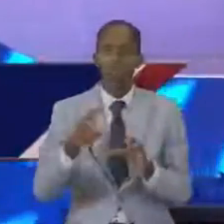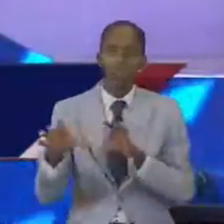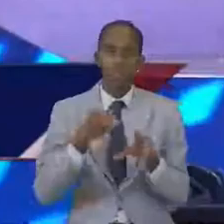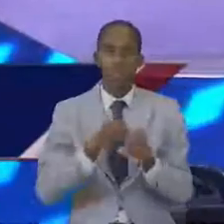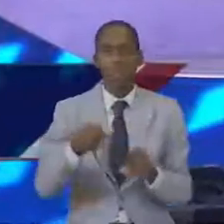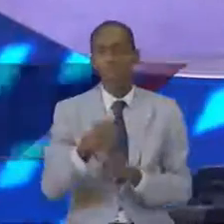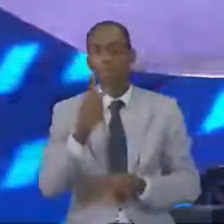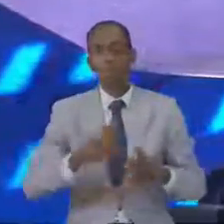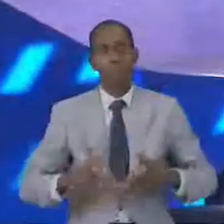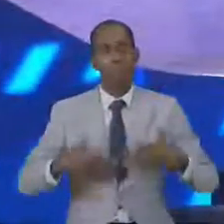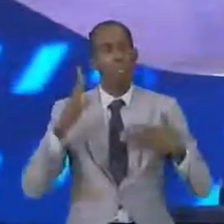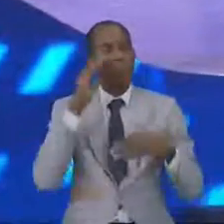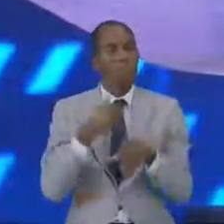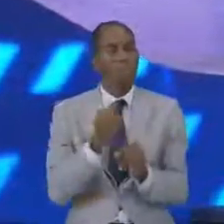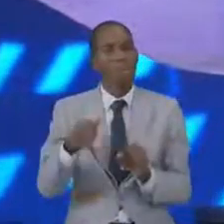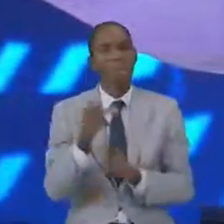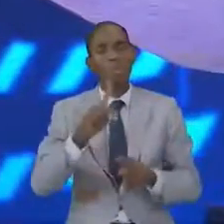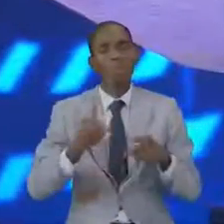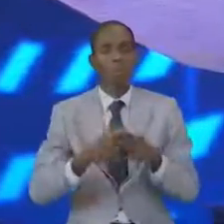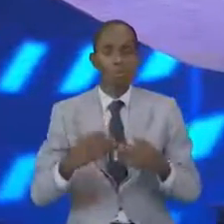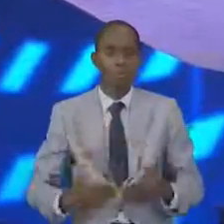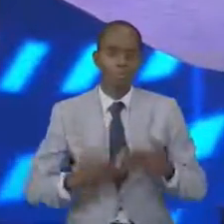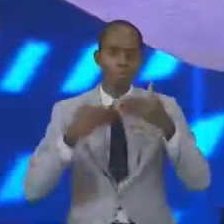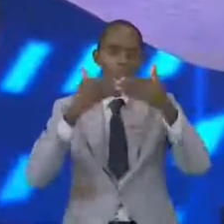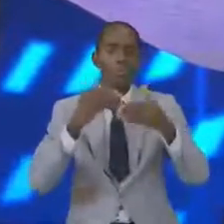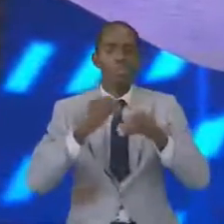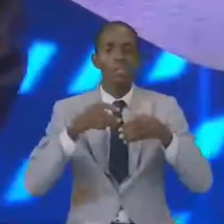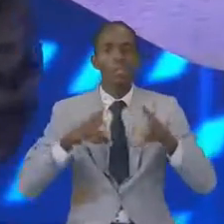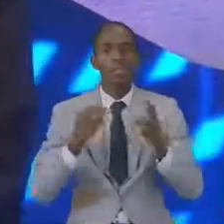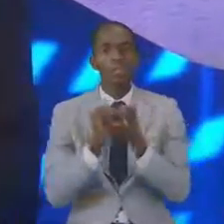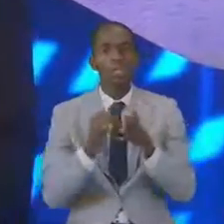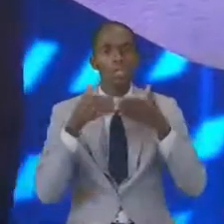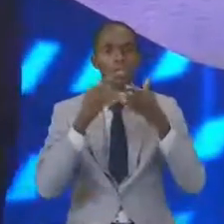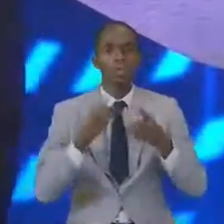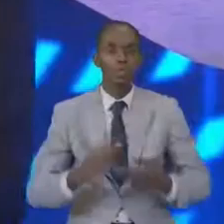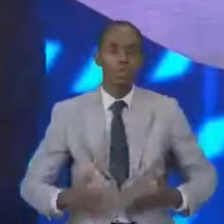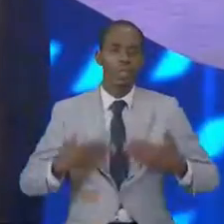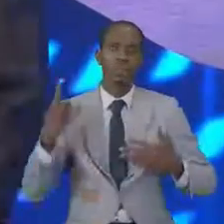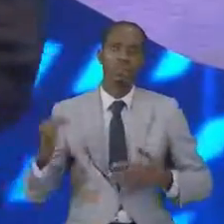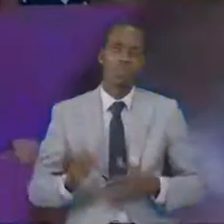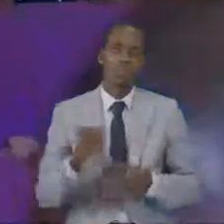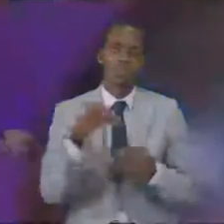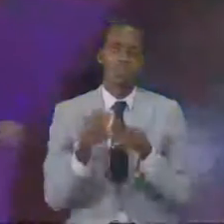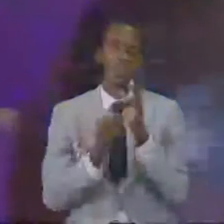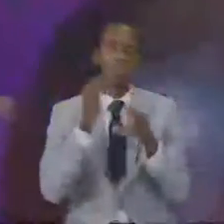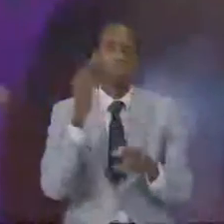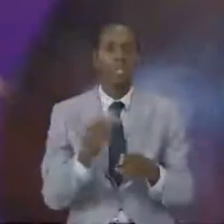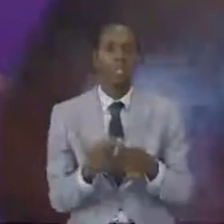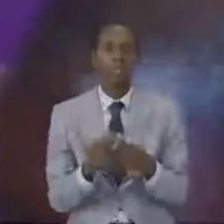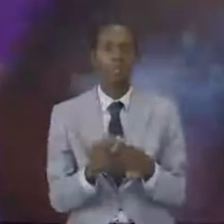leur vie sont bien va les pousser à avancer dans le chemin qui conduit dans la vie éternelle au nom de